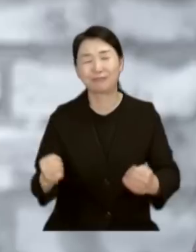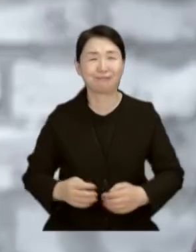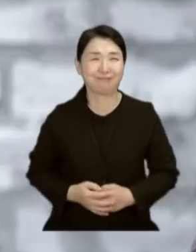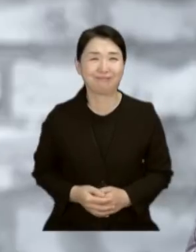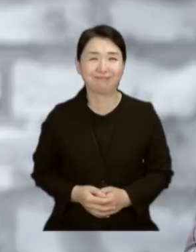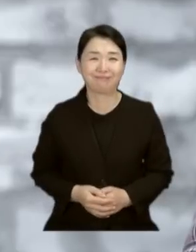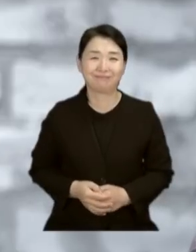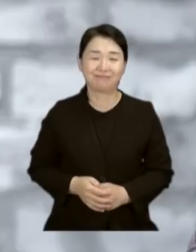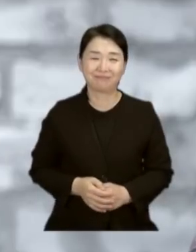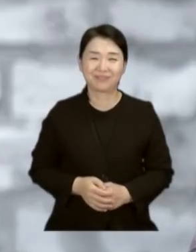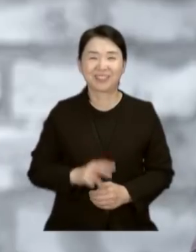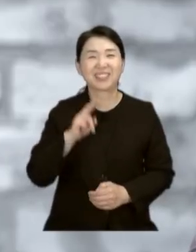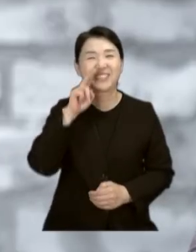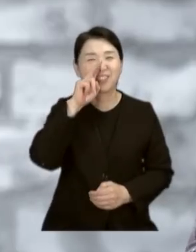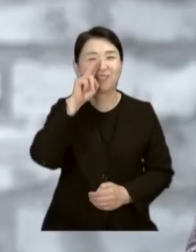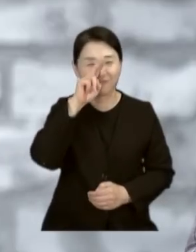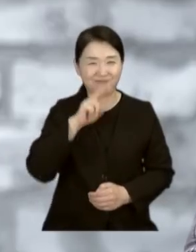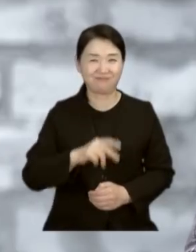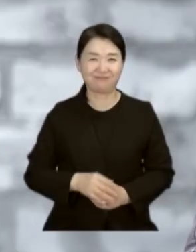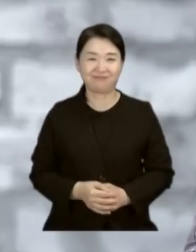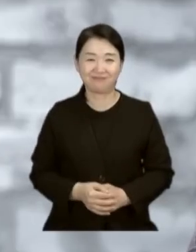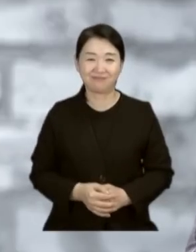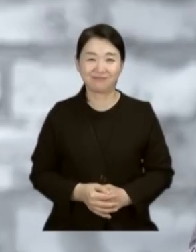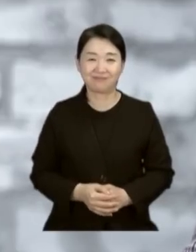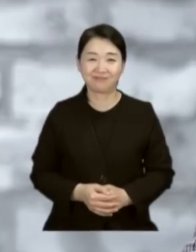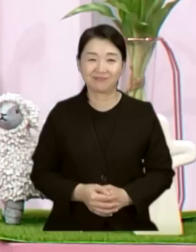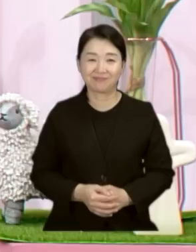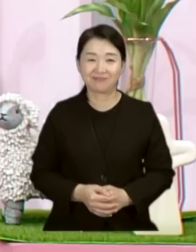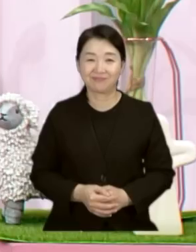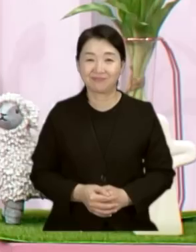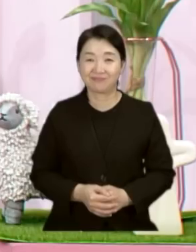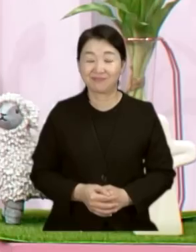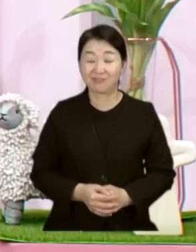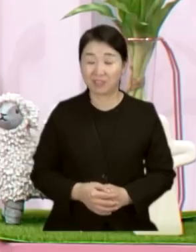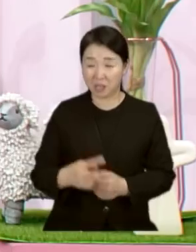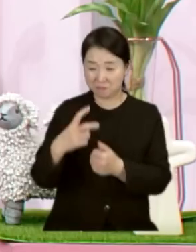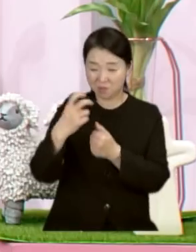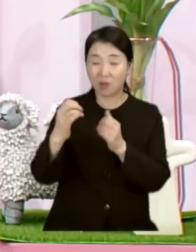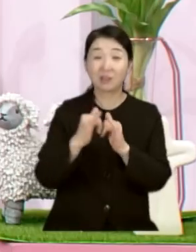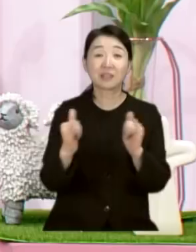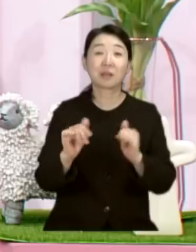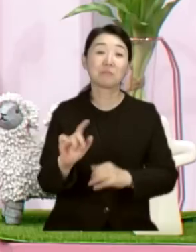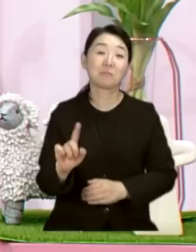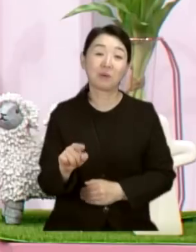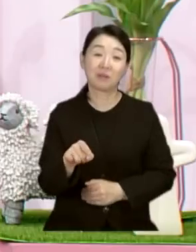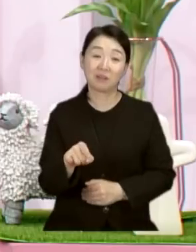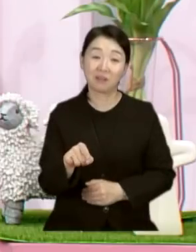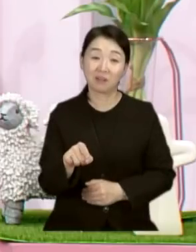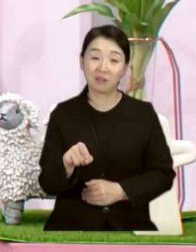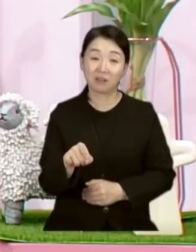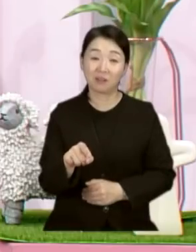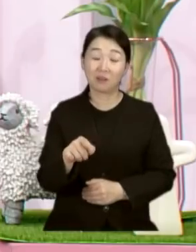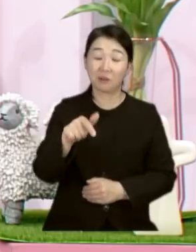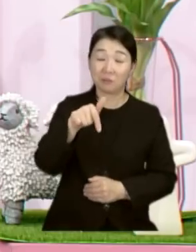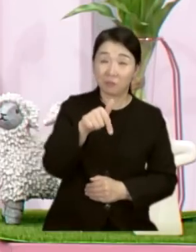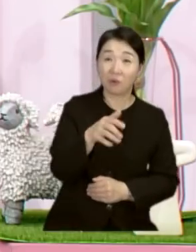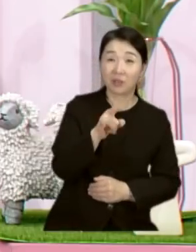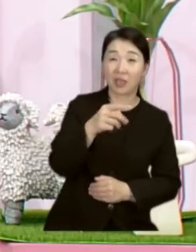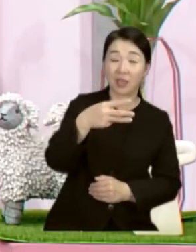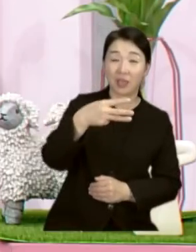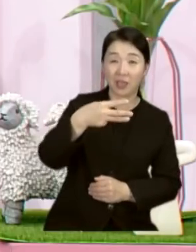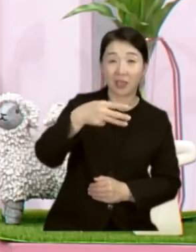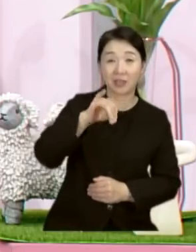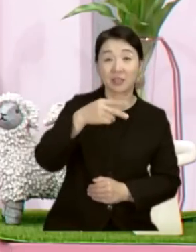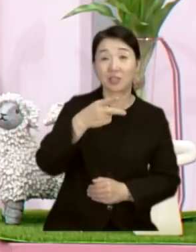많잖아요. 그러니까는 이게 샘내는 거지. 그러니까 안디팬 분들이 약간 약간 그거를 뭐 게리롱